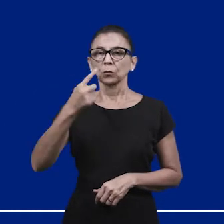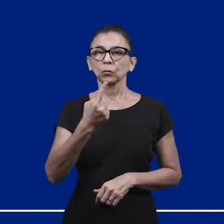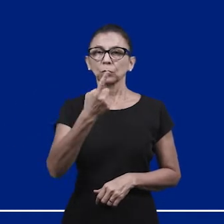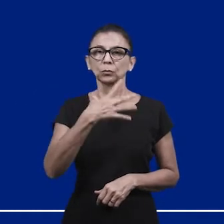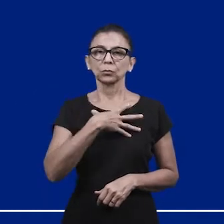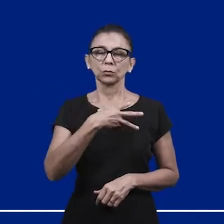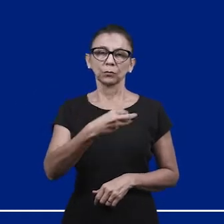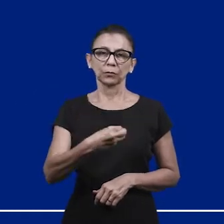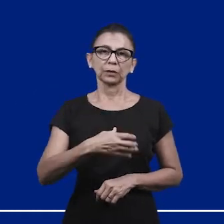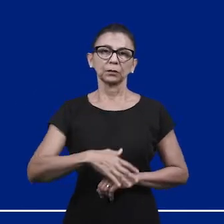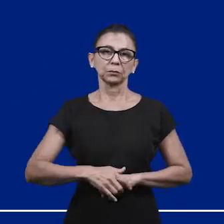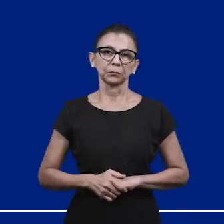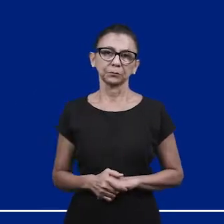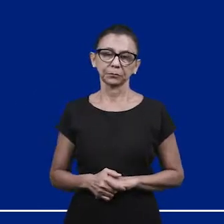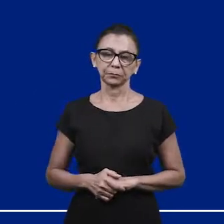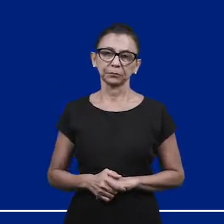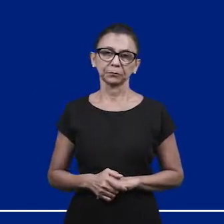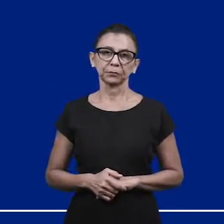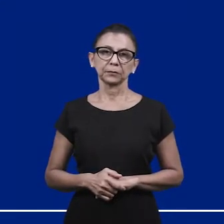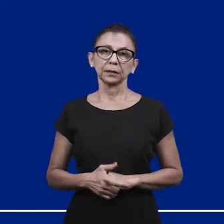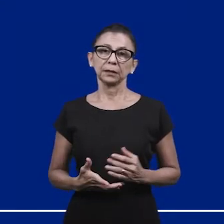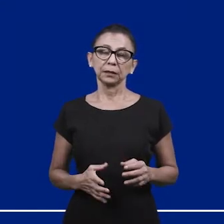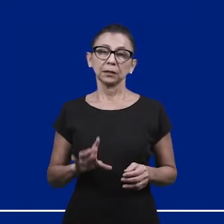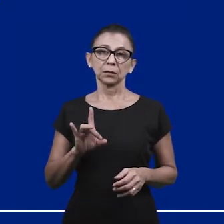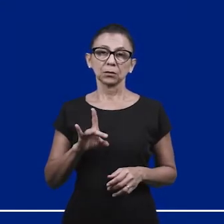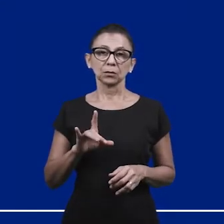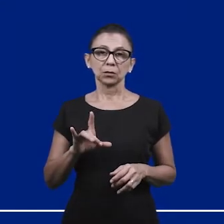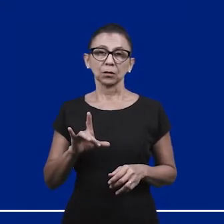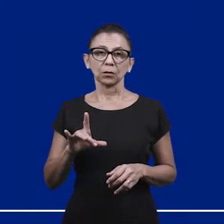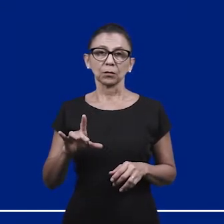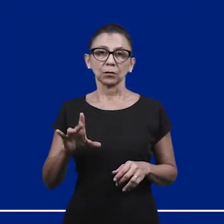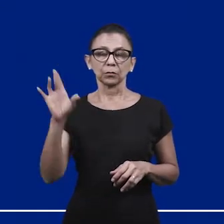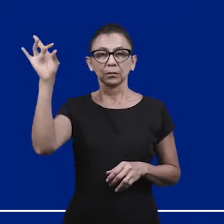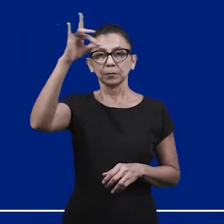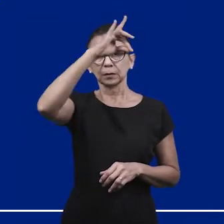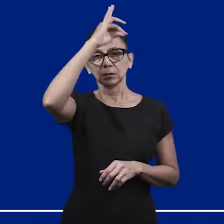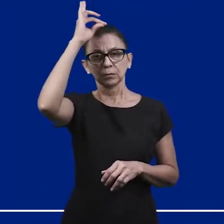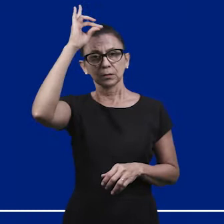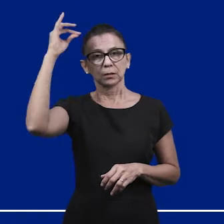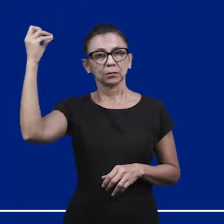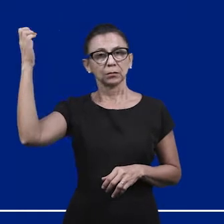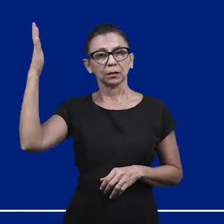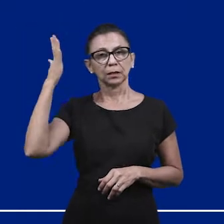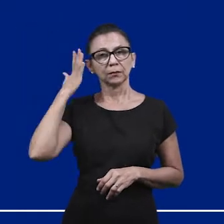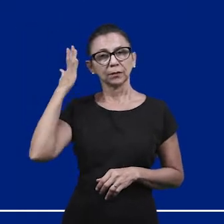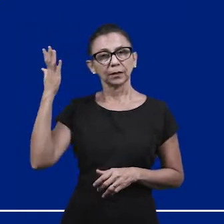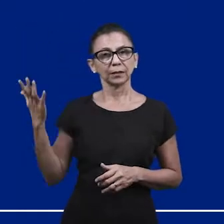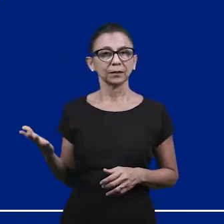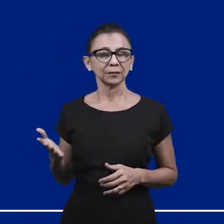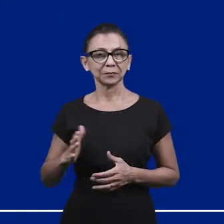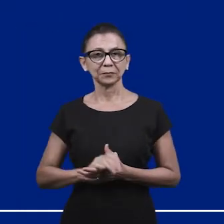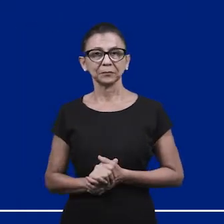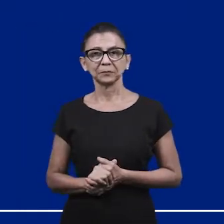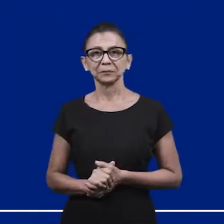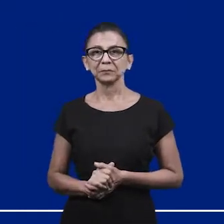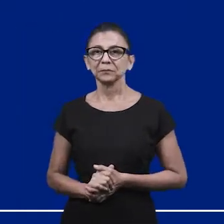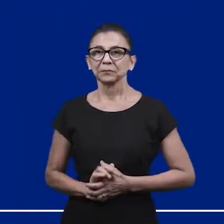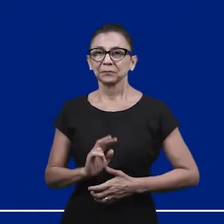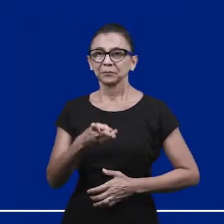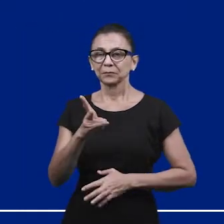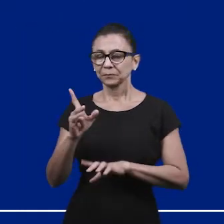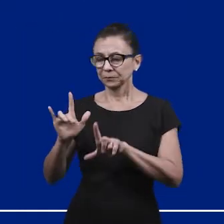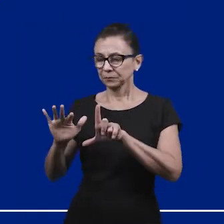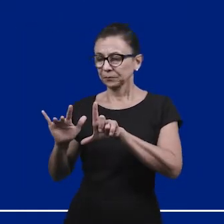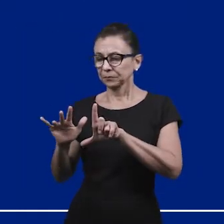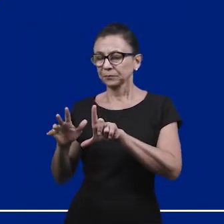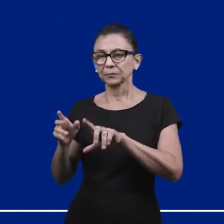Pernambuco. Le QR code est à l'écran. Si vous pointez la caméra de votre smartphone, vous allez être redirigé